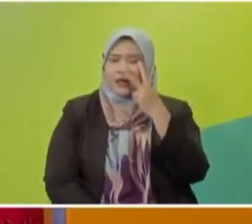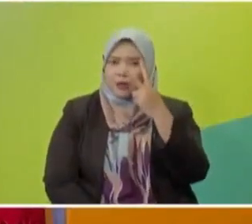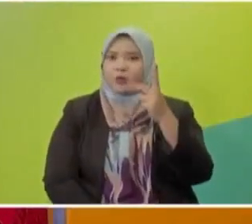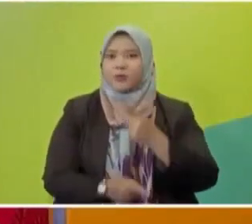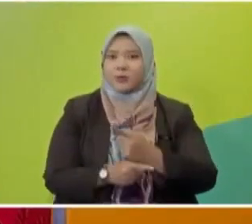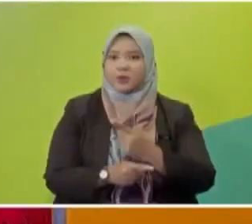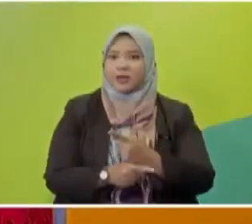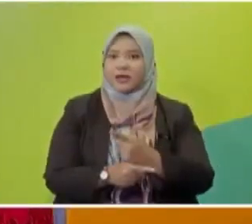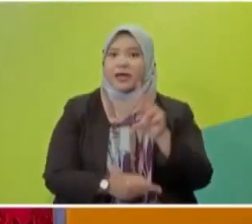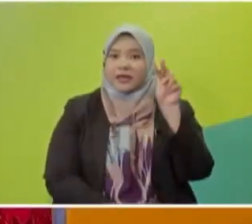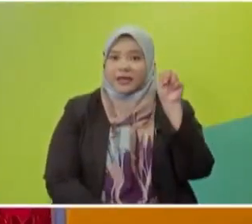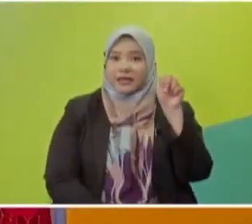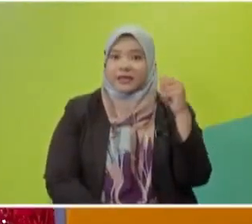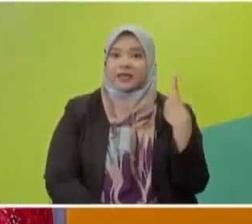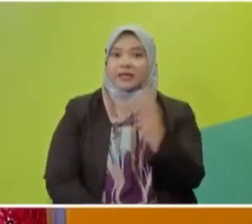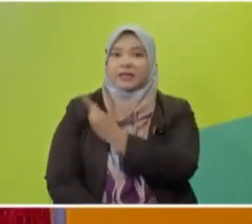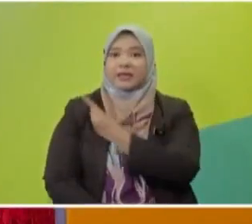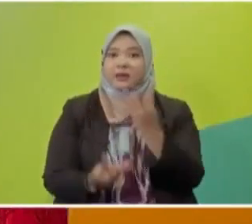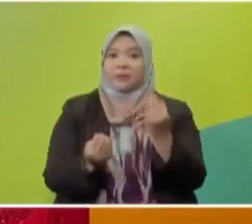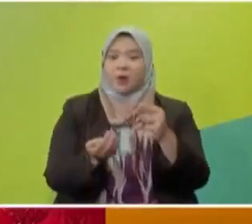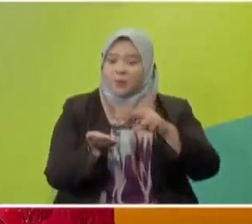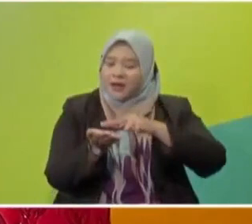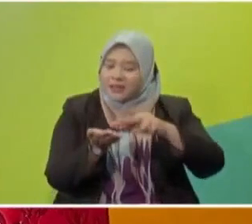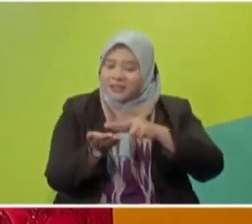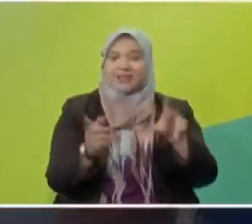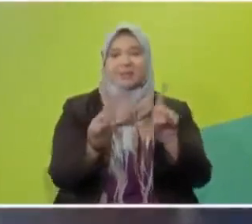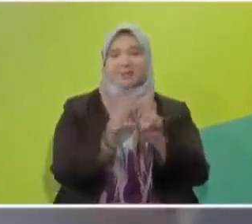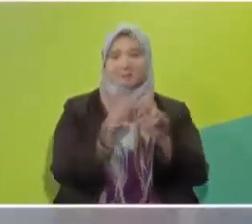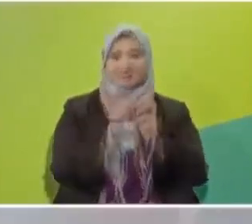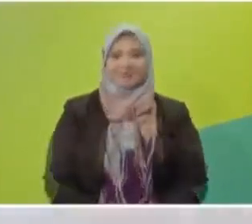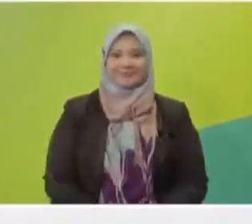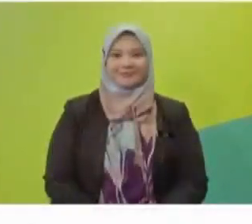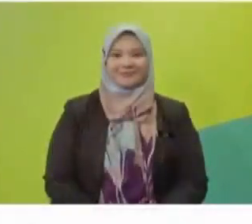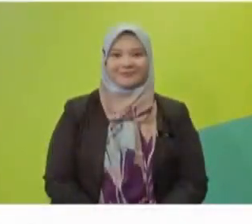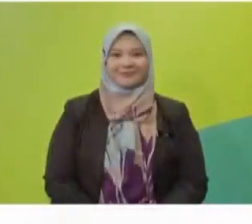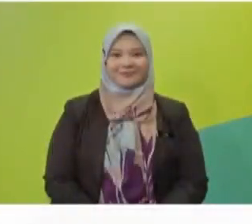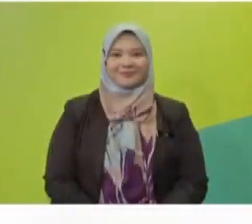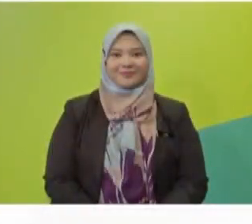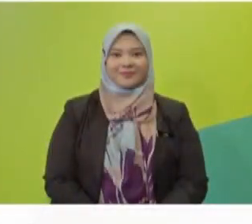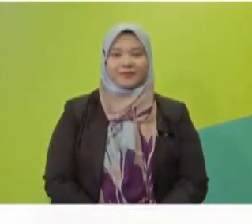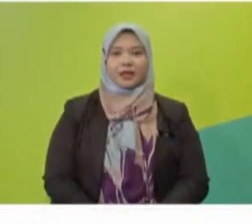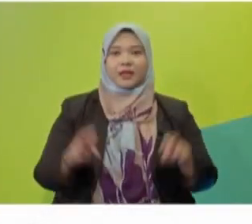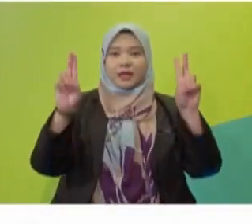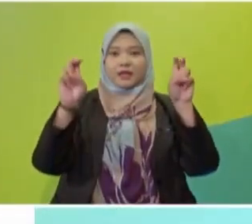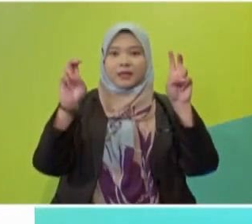ini. Mari kita dengar dengan teliti. Ayo sama-sama. Tolong menolong.